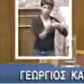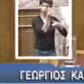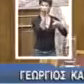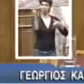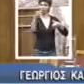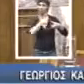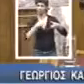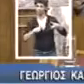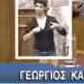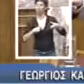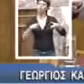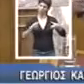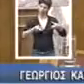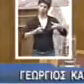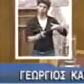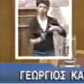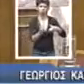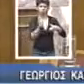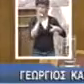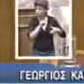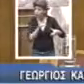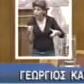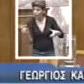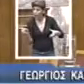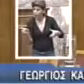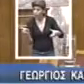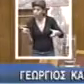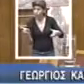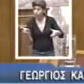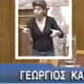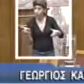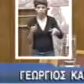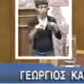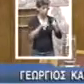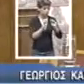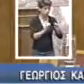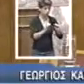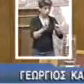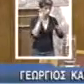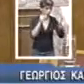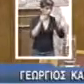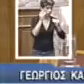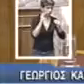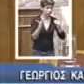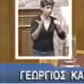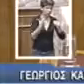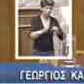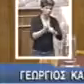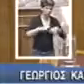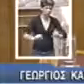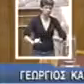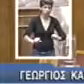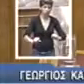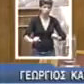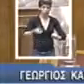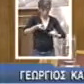καθηγητή για να περάσεις. Είναι ψέμα? Του διδάσκουμε τον άκρατο φασισμό μόλις περνάει